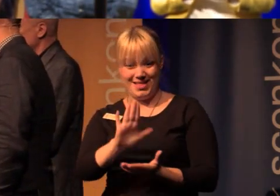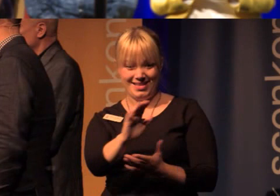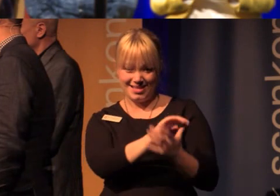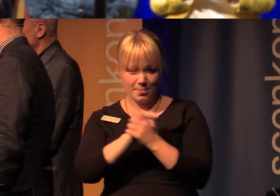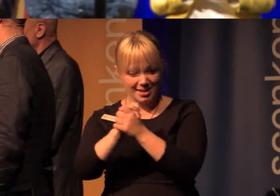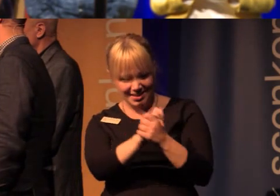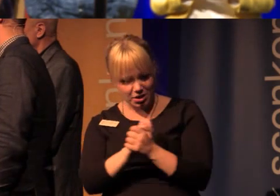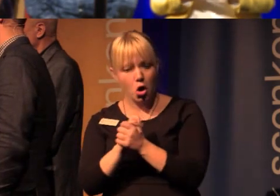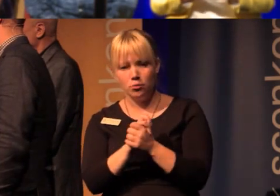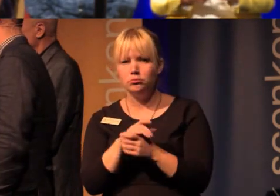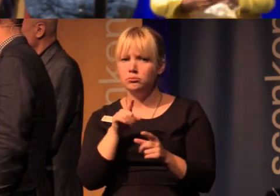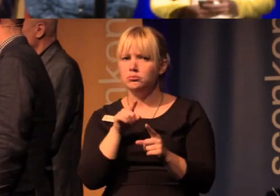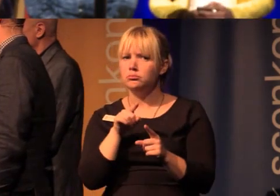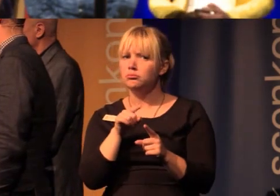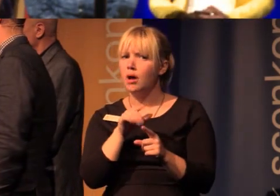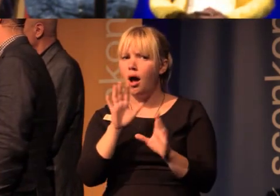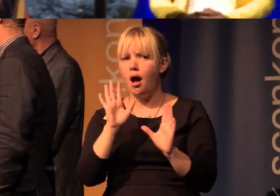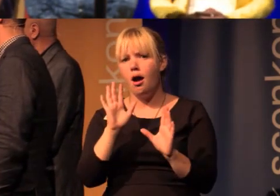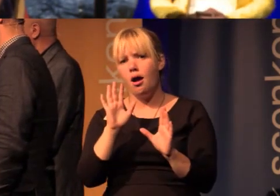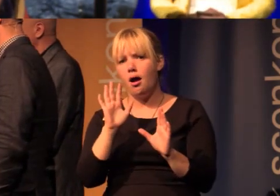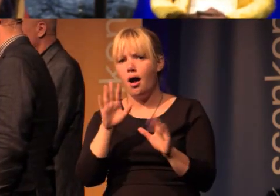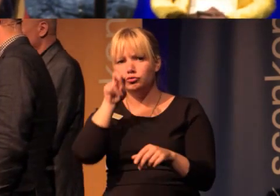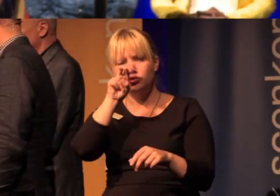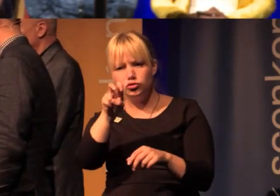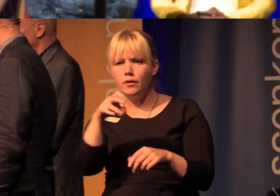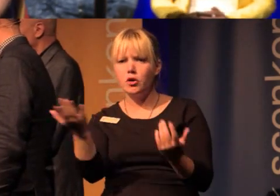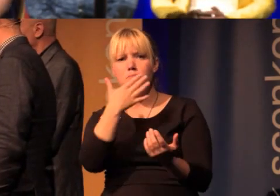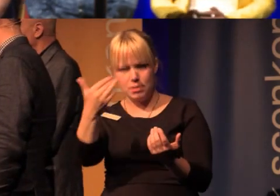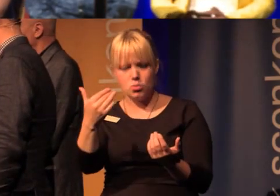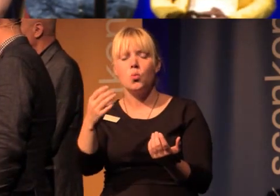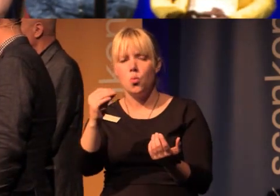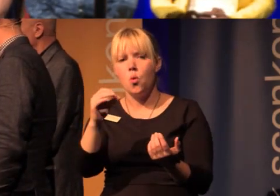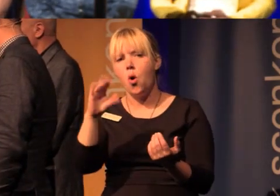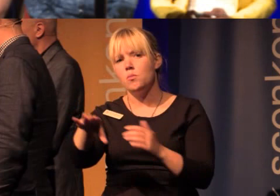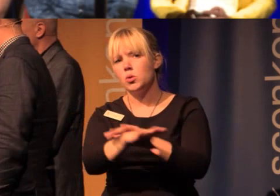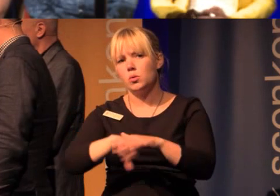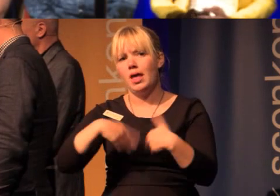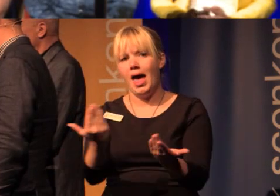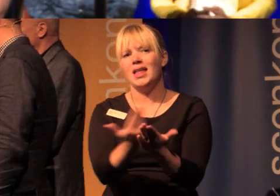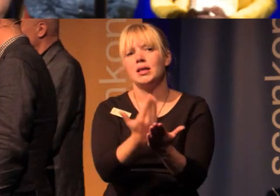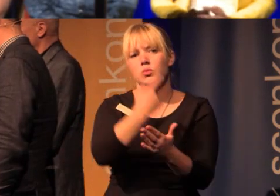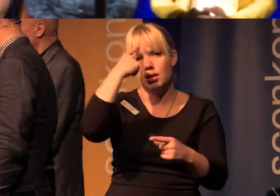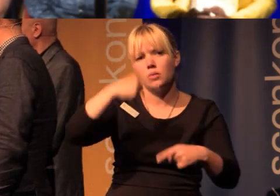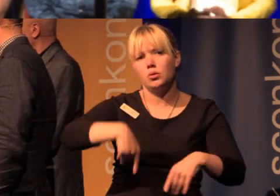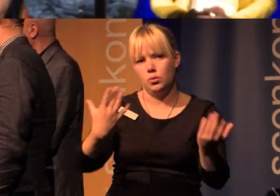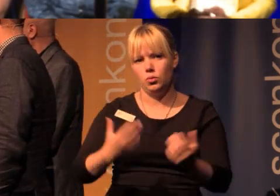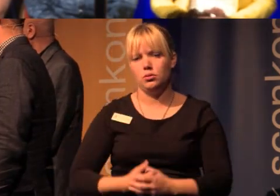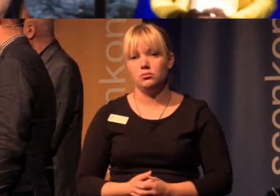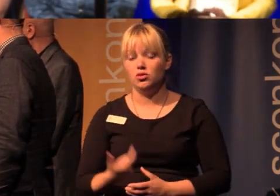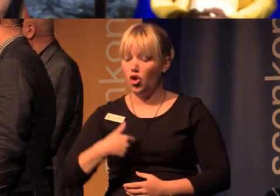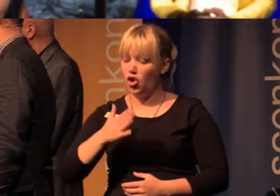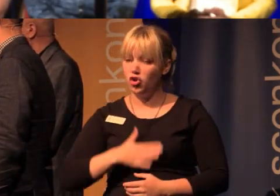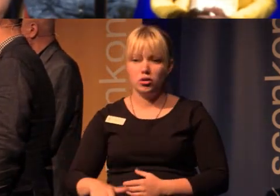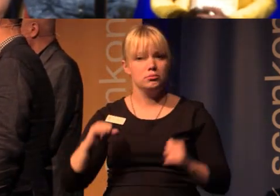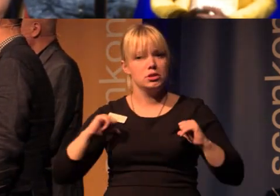vara det absolut bästa, har visat sig att vara att bygga på den nationella kulturen. Och jag ser det som egentligen vitalt om vi ska